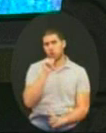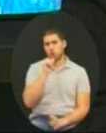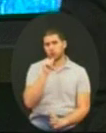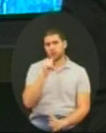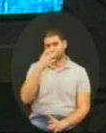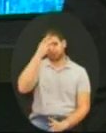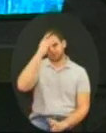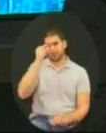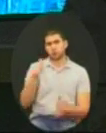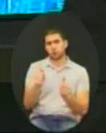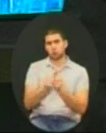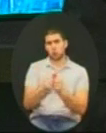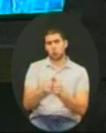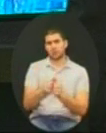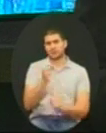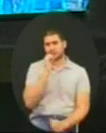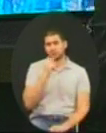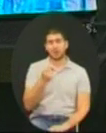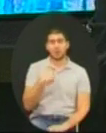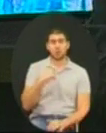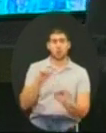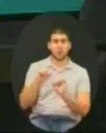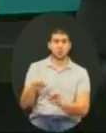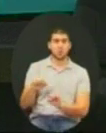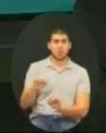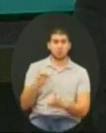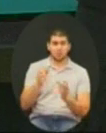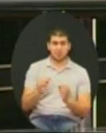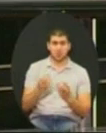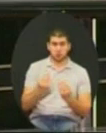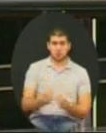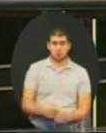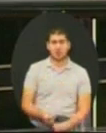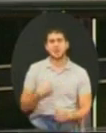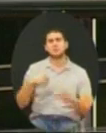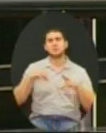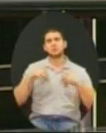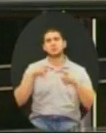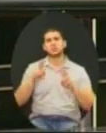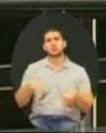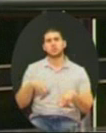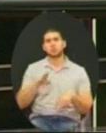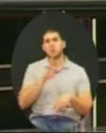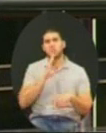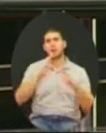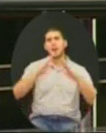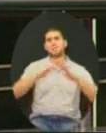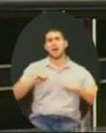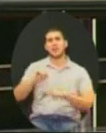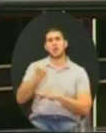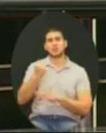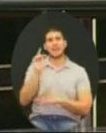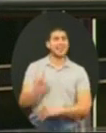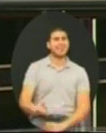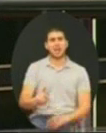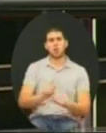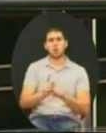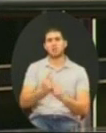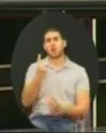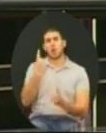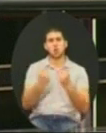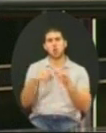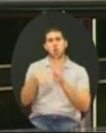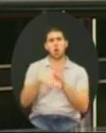להתעסק עם הזוגות הצעירים. אנחנו נתמוך בכל חוק שהוא תואר. זאת הערכה שלי, אתה מסכים איתי? אני מסכים שיש כאן באמת בעיה למחנה הציוני להתנגד באופן אוטומטי לכל חוק